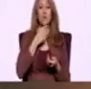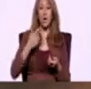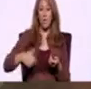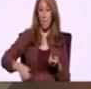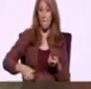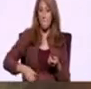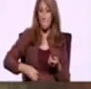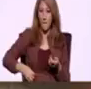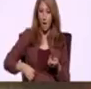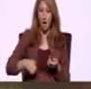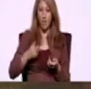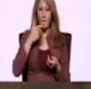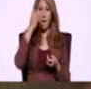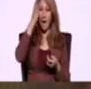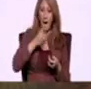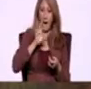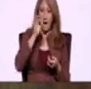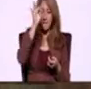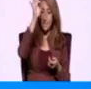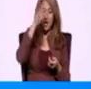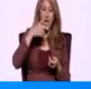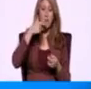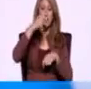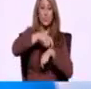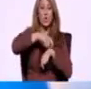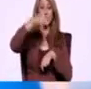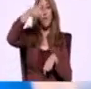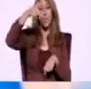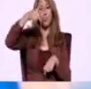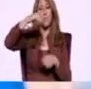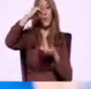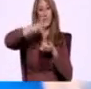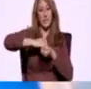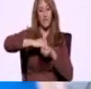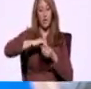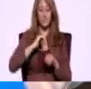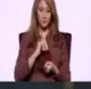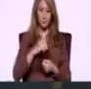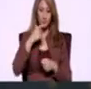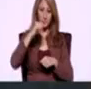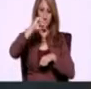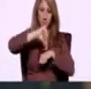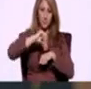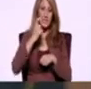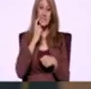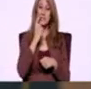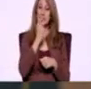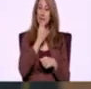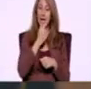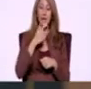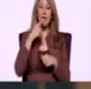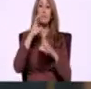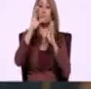التي تحتاج لجراحة بمستشفى أكتوبر. وتم الاتفاق مع مركز الدكتور محمد العالم للأسنان على